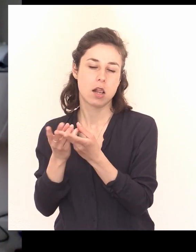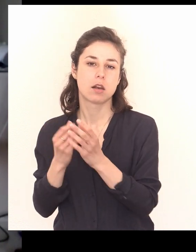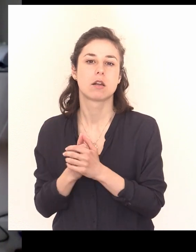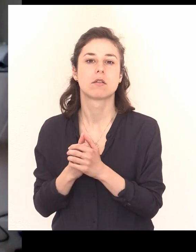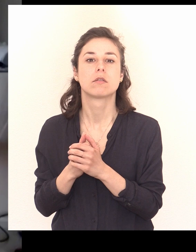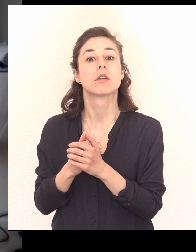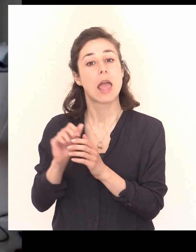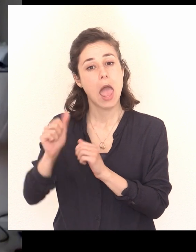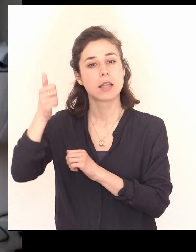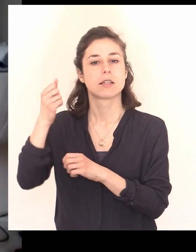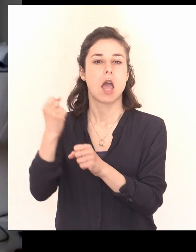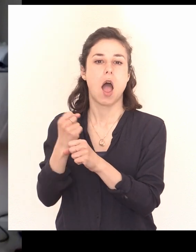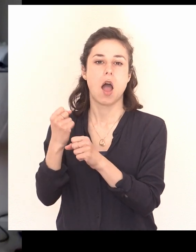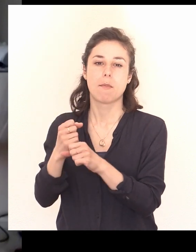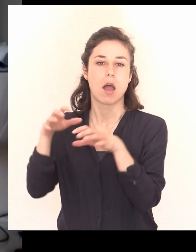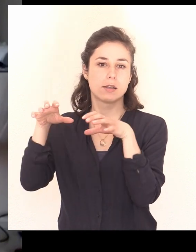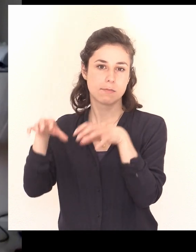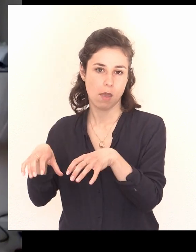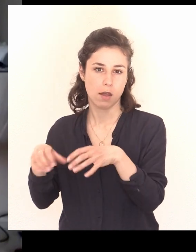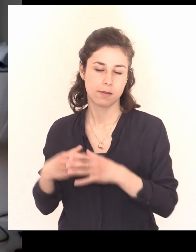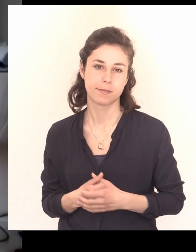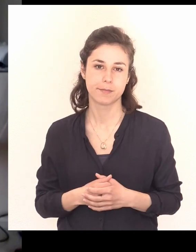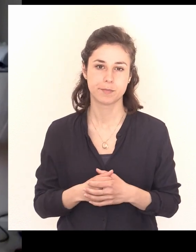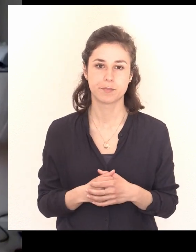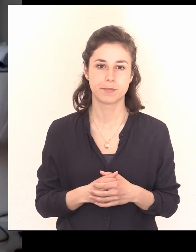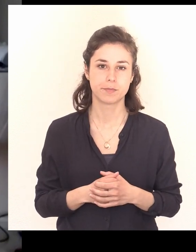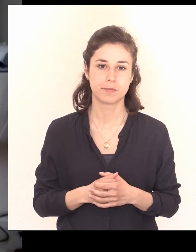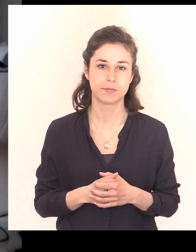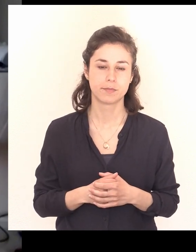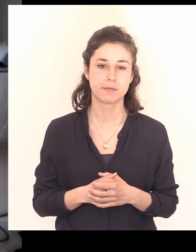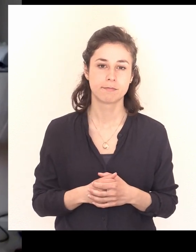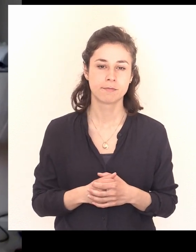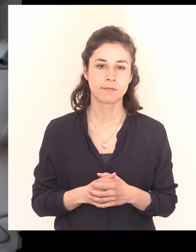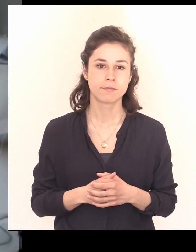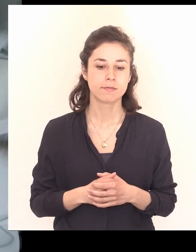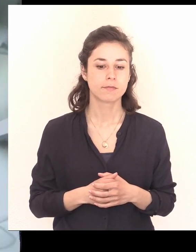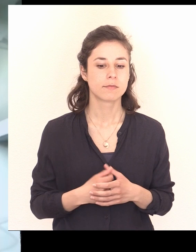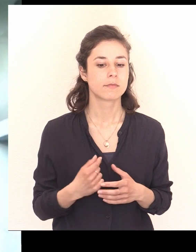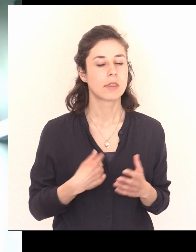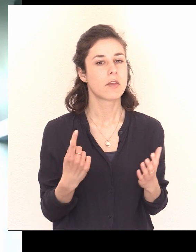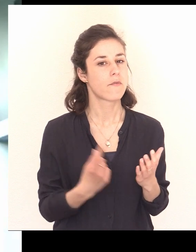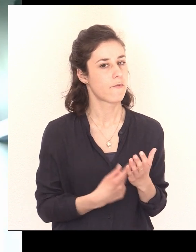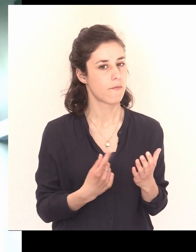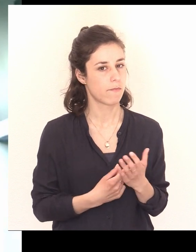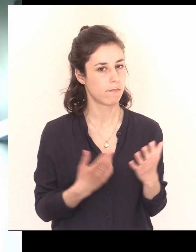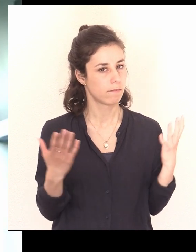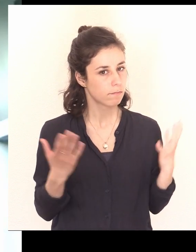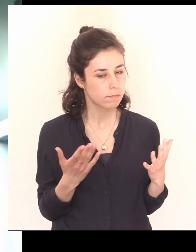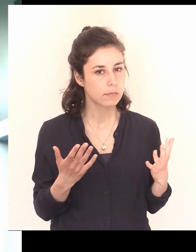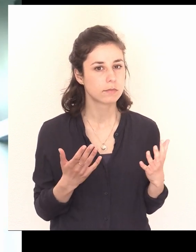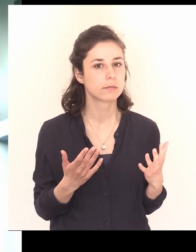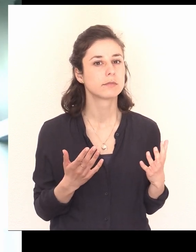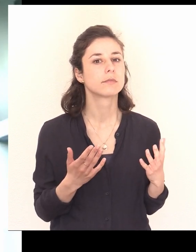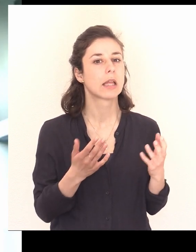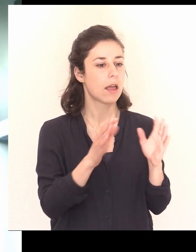allgemeinen Arbeitswelt auf dem ersten Arbeitsmarkt. Ich fordere, dass